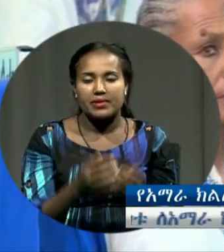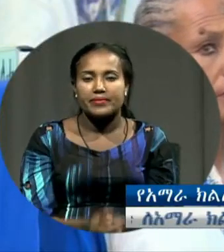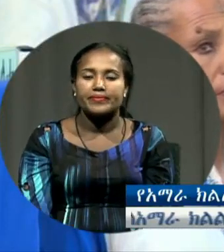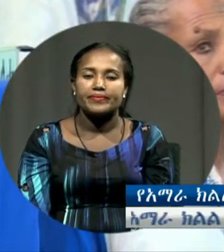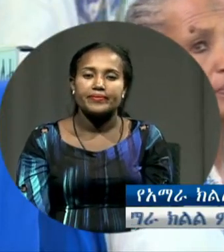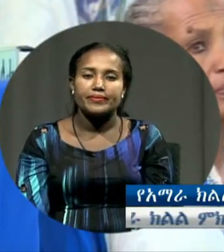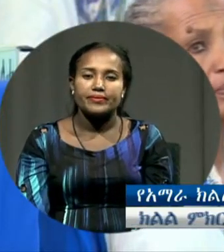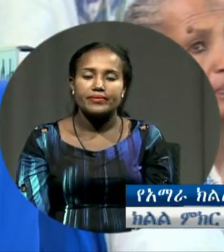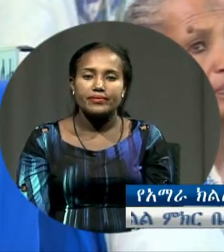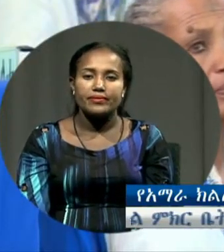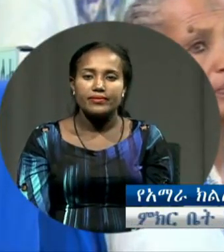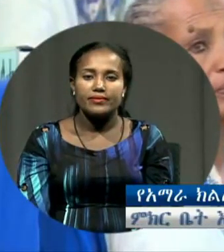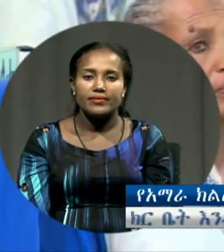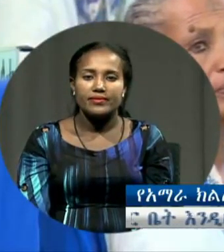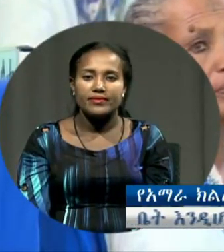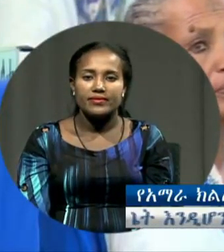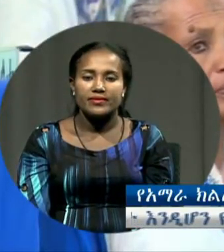አለ።